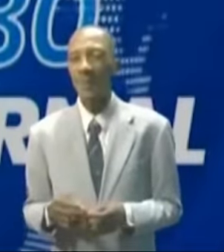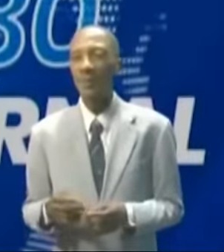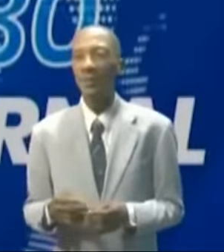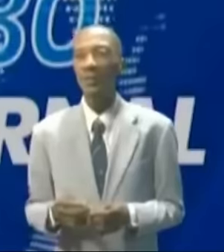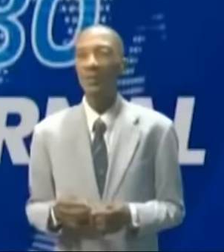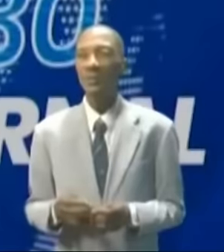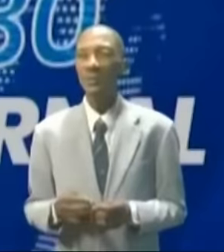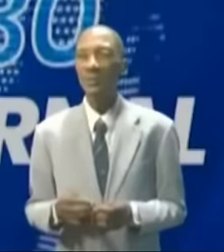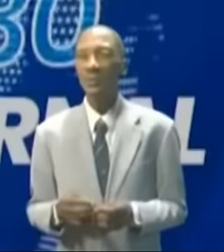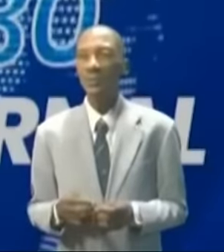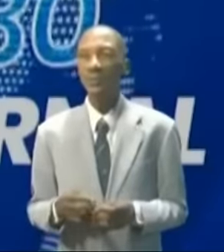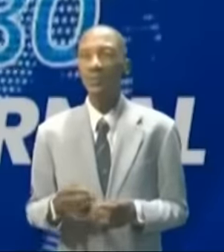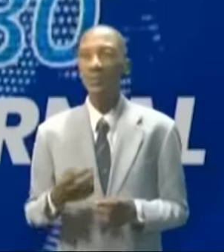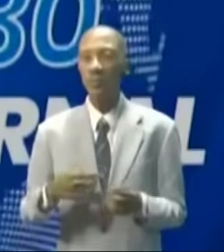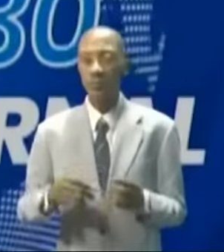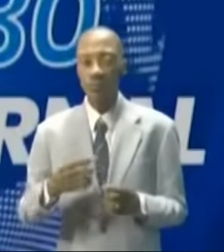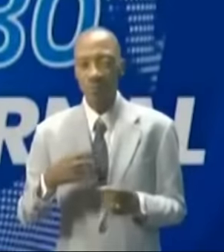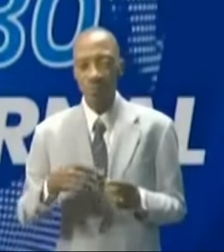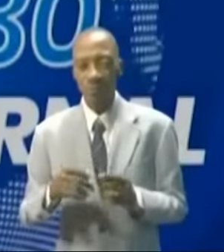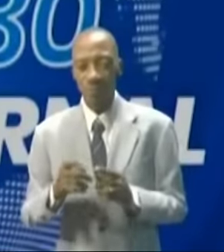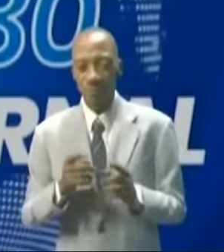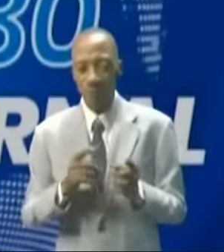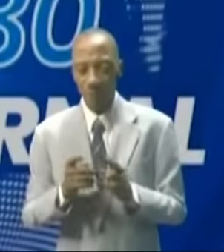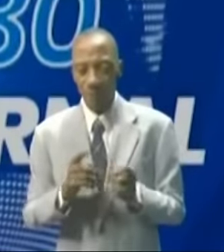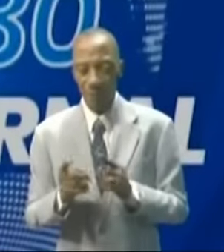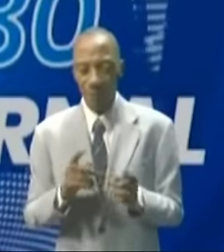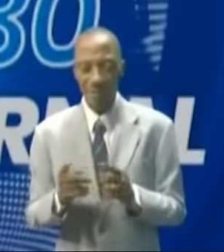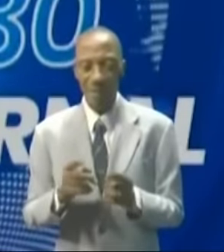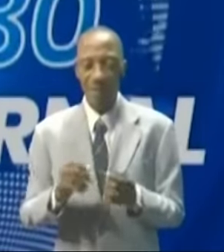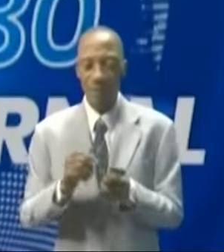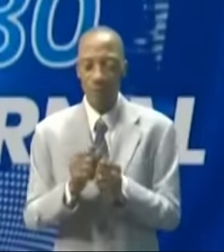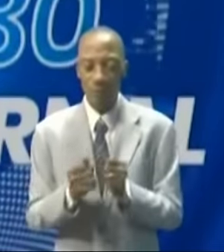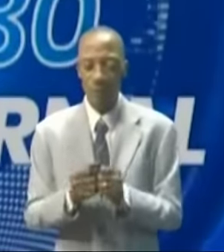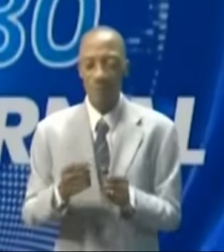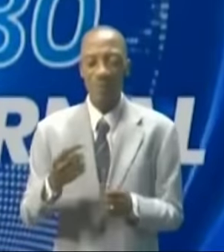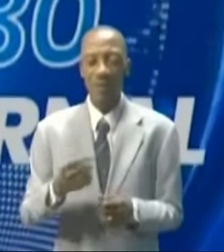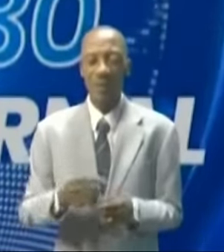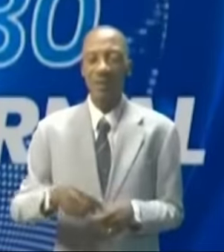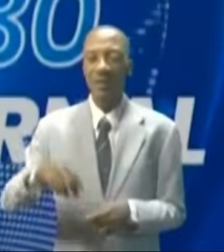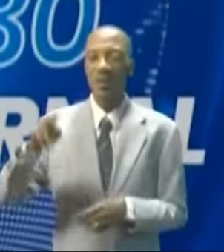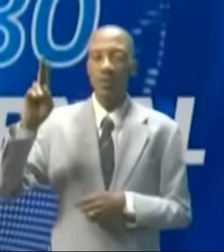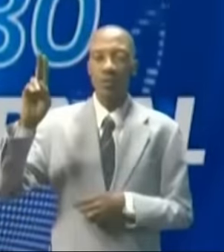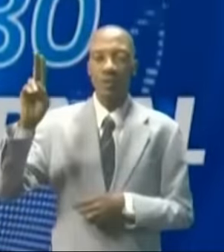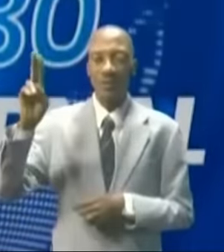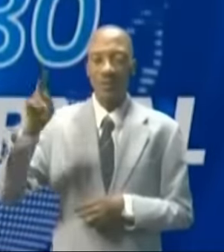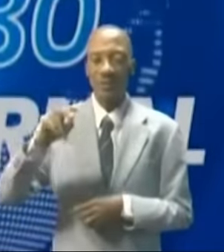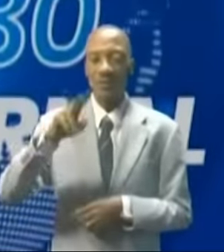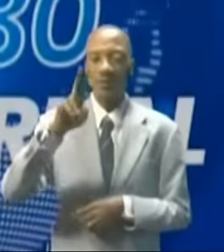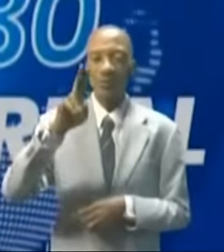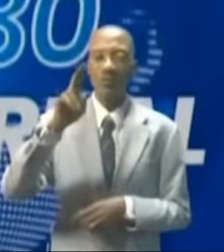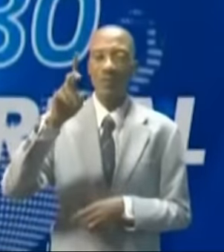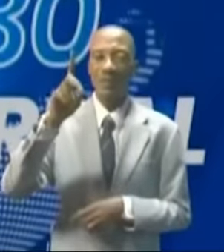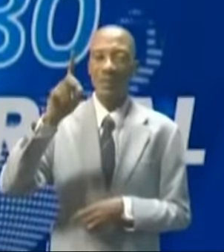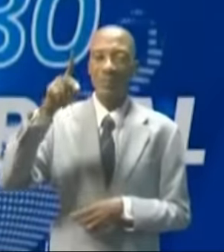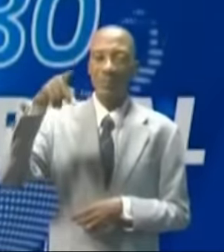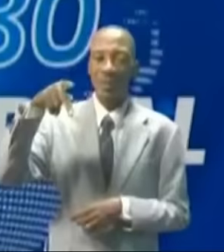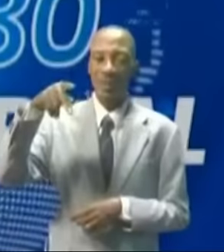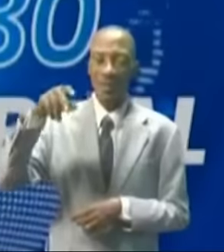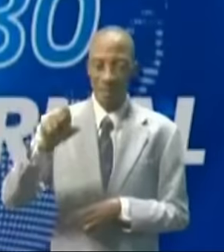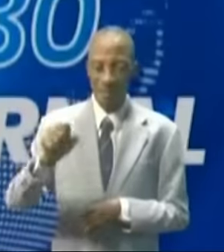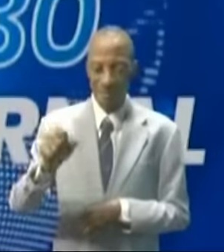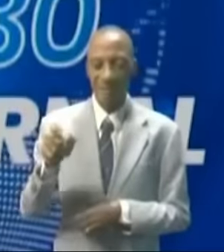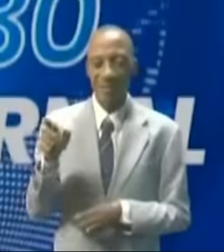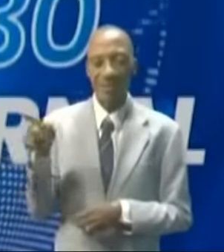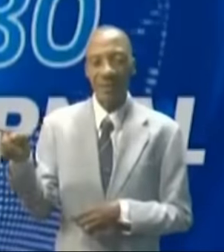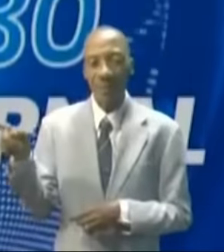l'IDPS, promet les soutiens de cette structure de l'IDPS au gouvernement Judith Suminwa en général et au nouveau ministre de